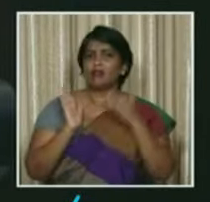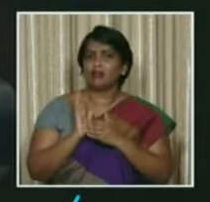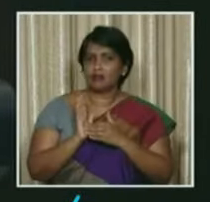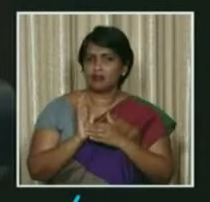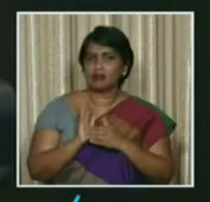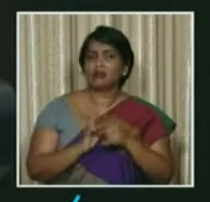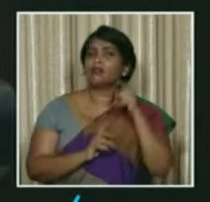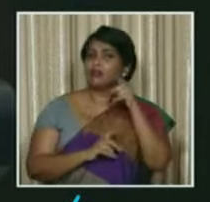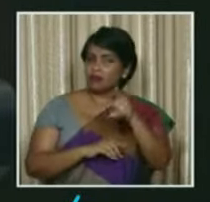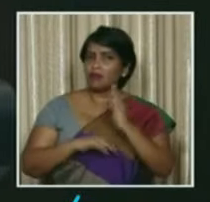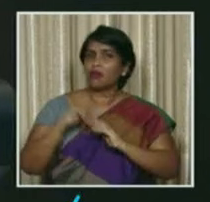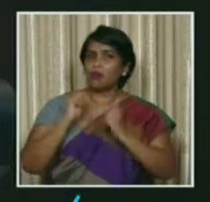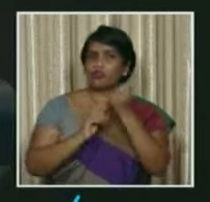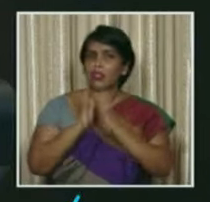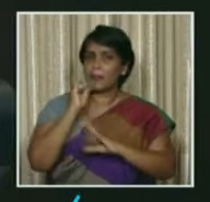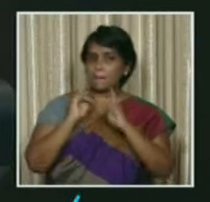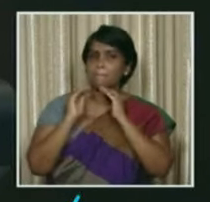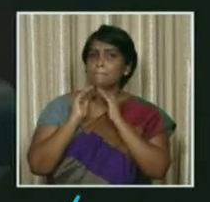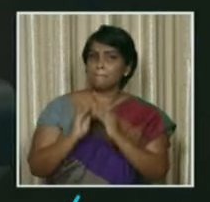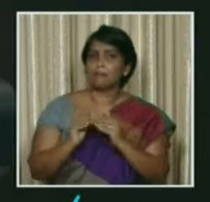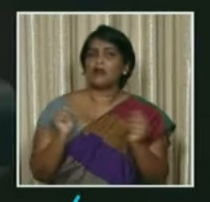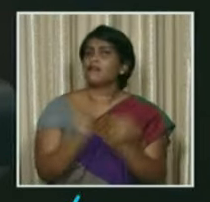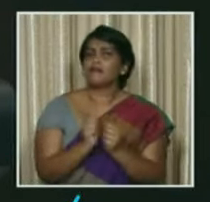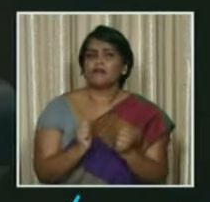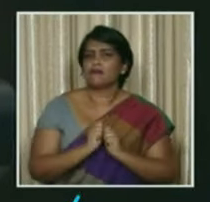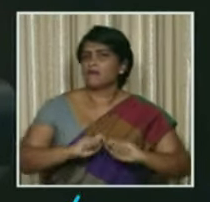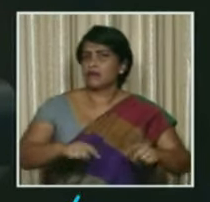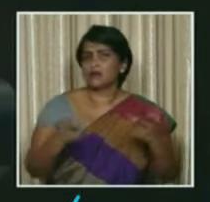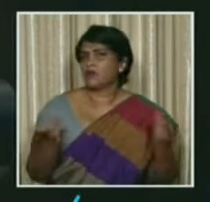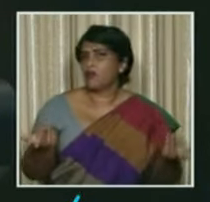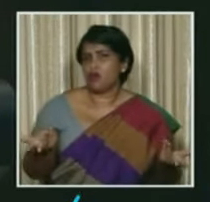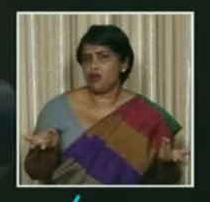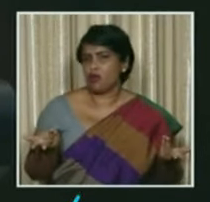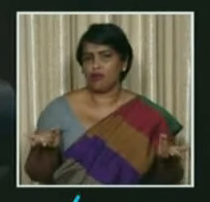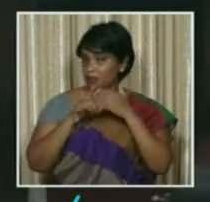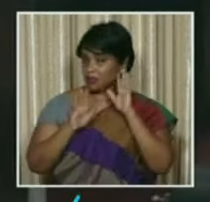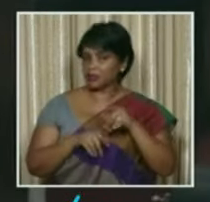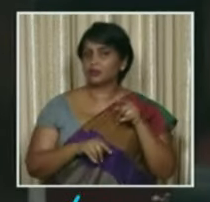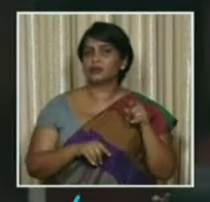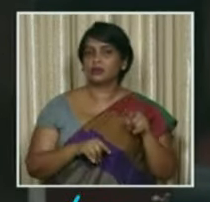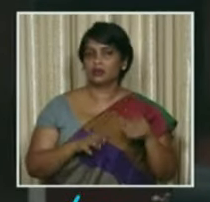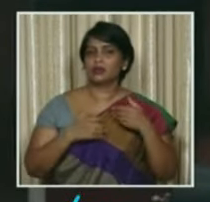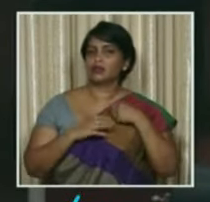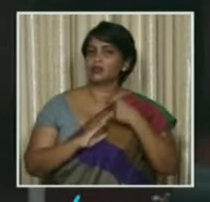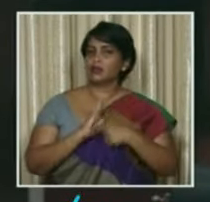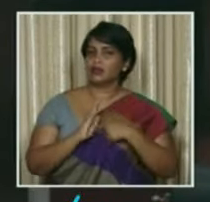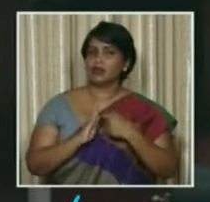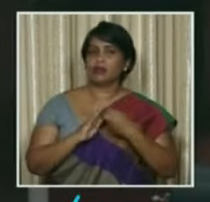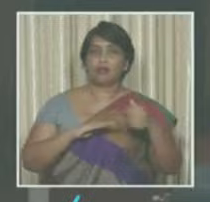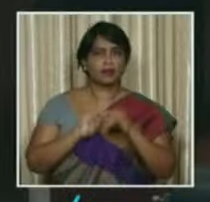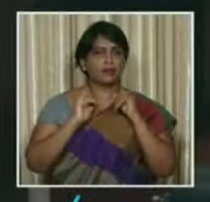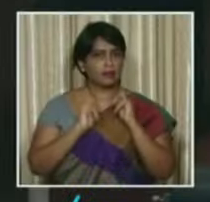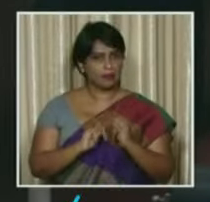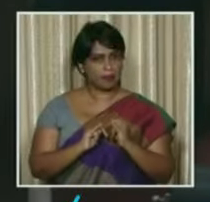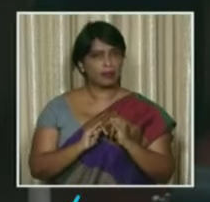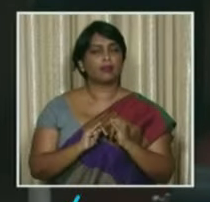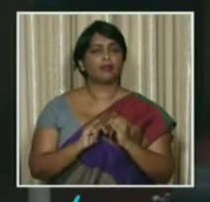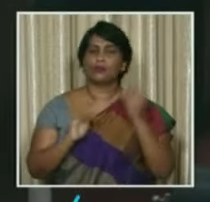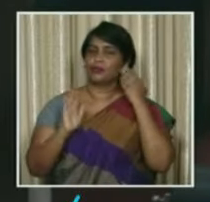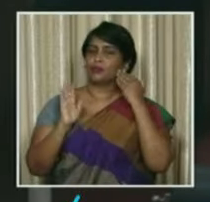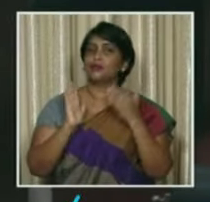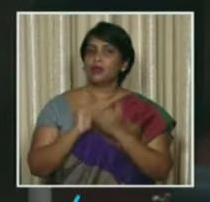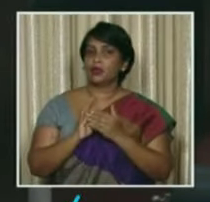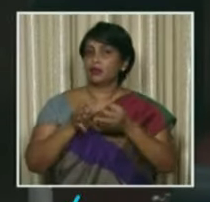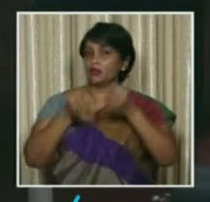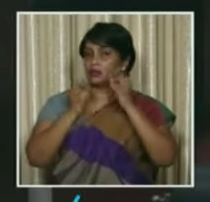සඳහා ඔබතුමාලා මුදල් අමාත්‍යාංශය හැටියට මොකක්ද මේ වෙනකොට අරගෙන තියෙන ක්‍රමවේද අපේ රටේ අල්ලස්සා දූෂණ සම්බන්ධයෙන්